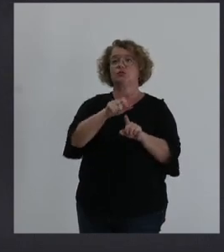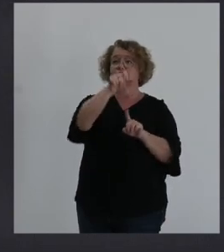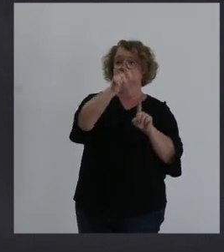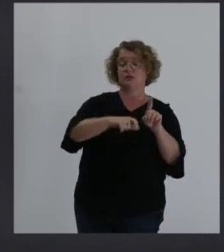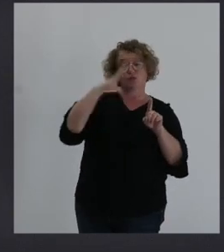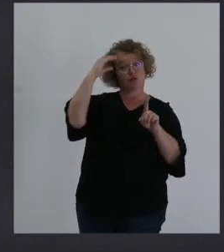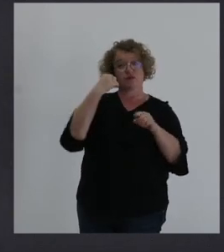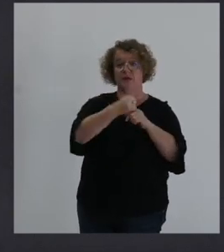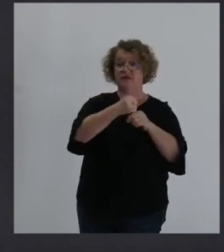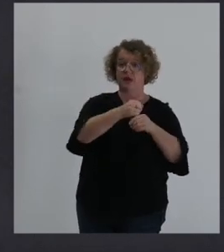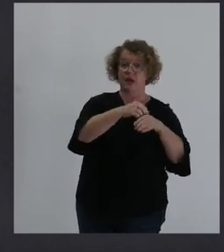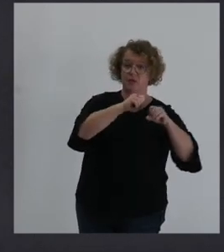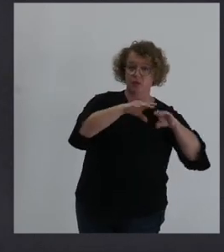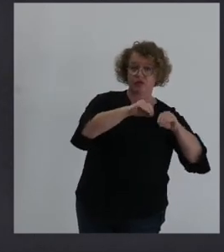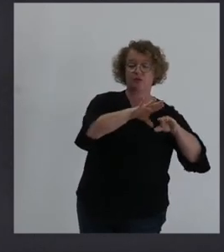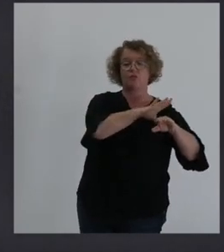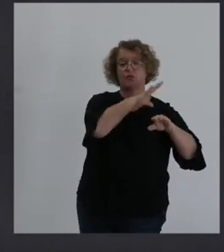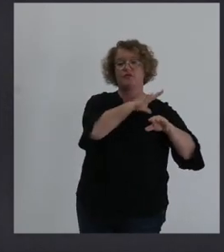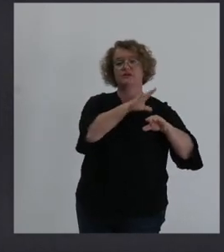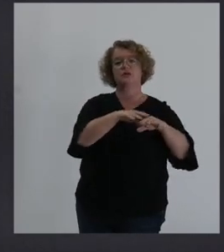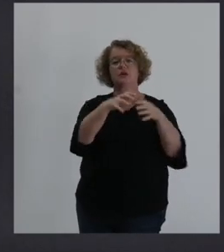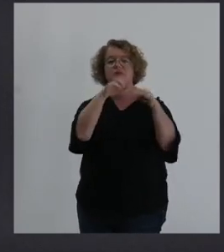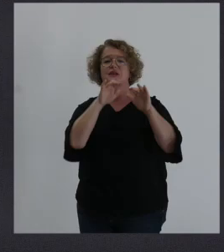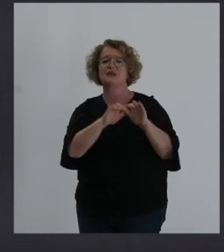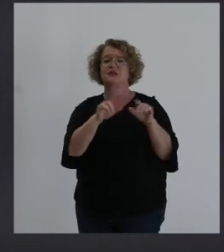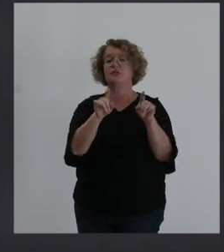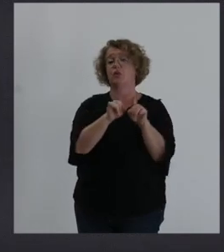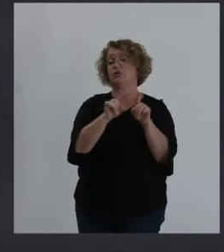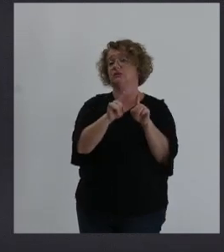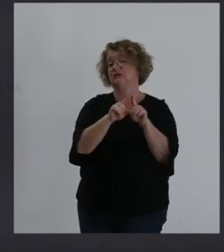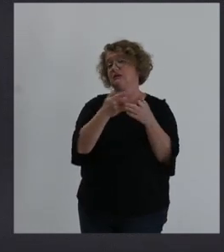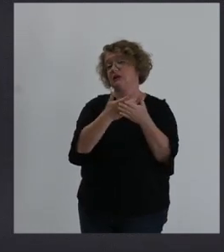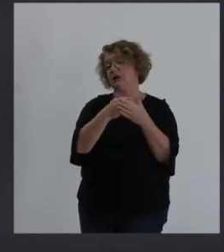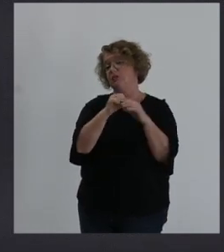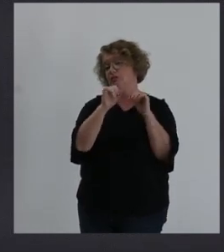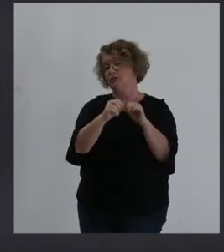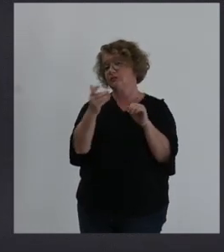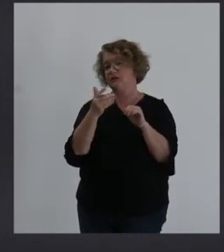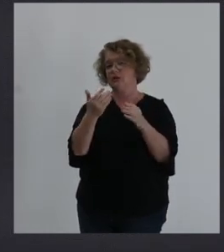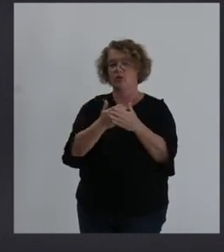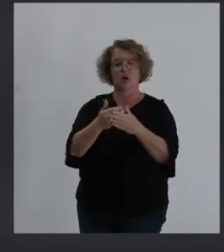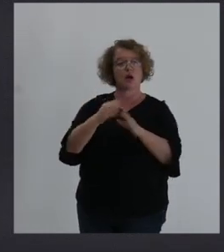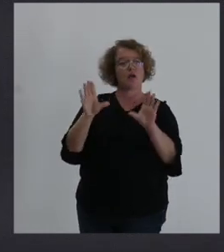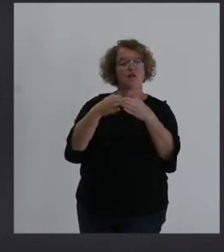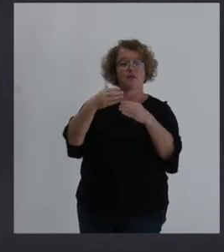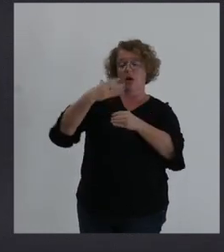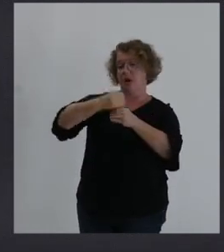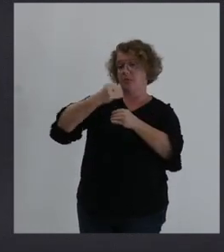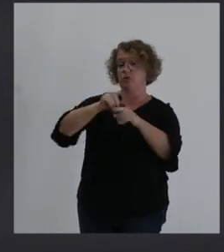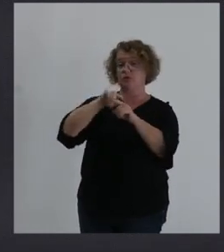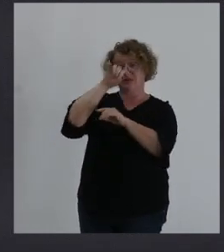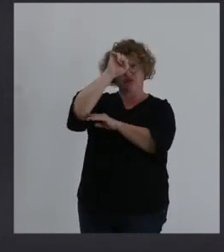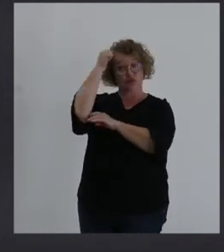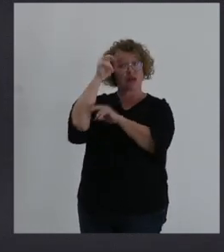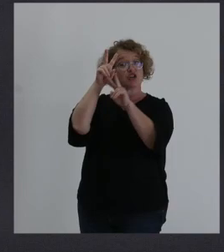personnel enseignant, personnel administratif, la possibilité aussi de pouvoir faire face à cette augmentation de l'apprentissage, mais aussi des stages, qui est